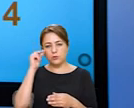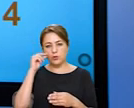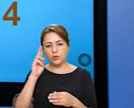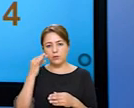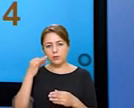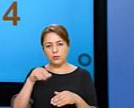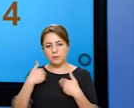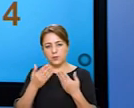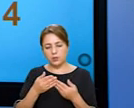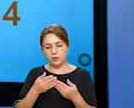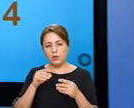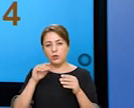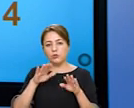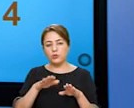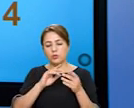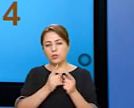va o'rniga qo'yish usulida